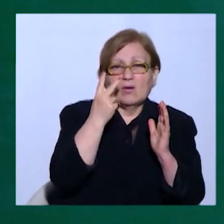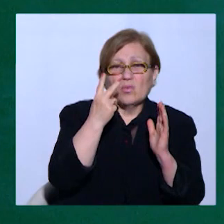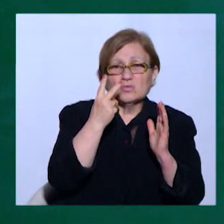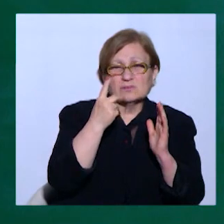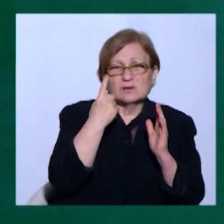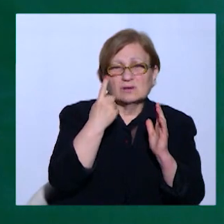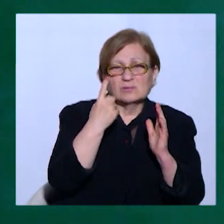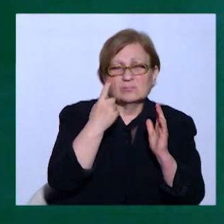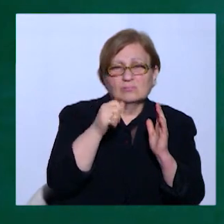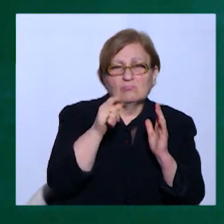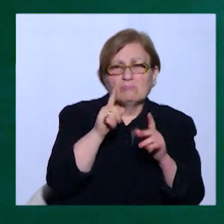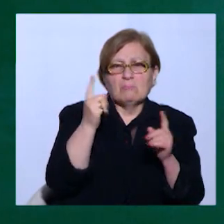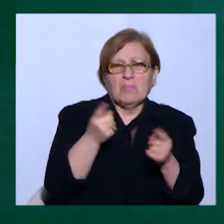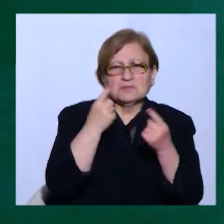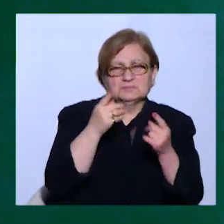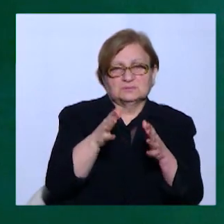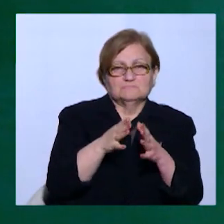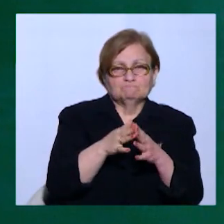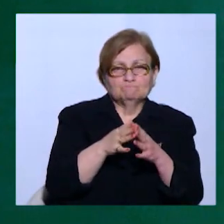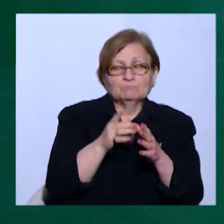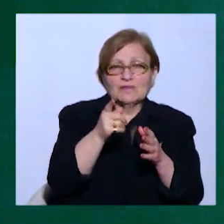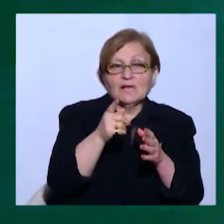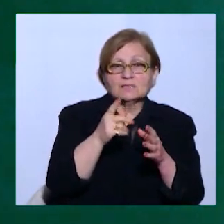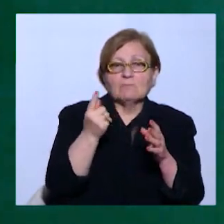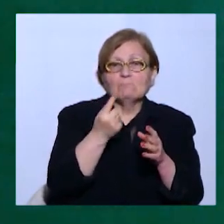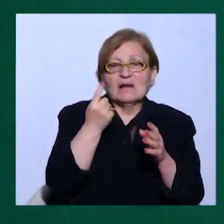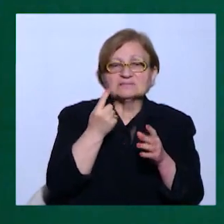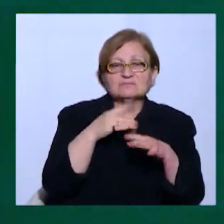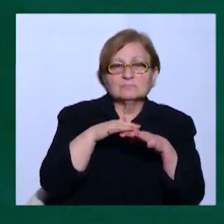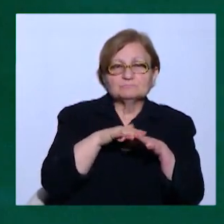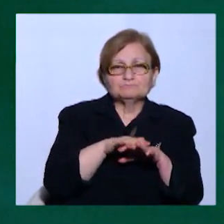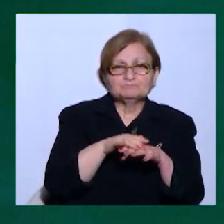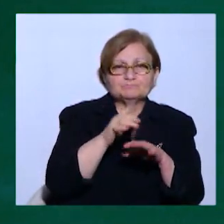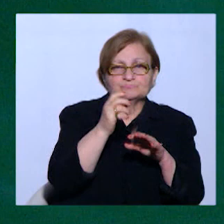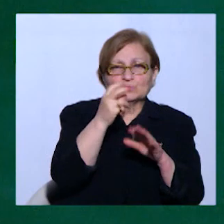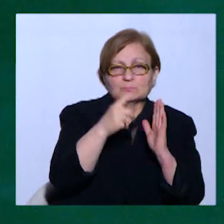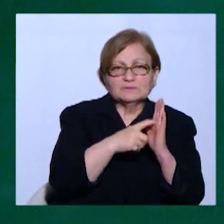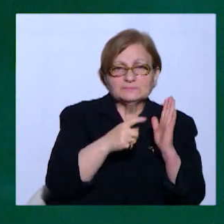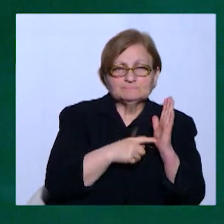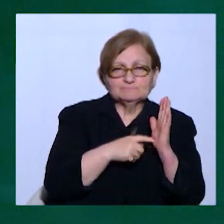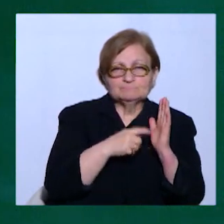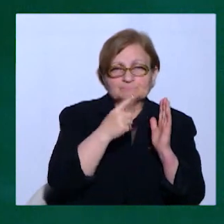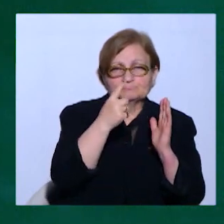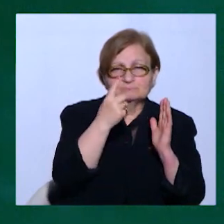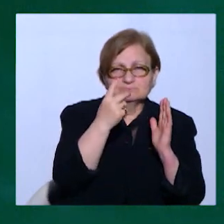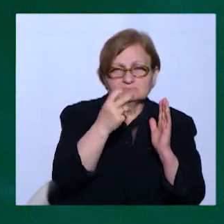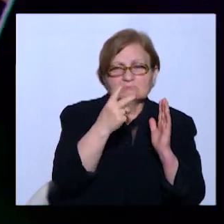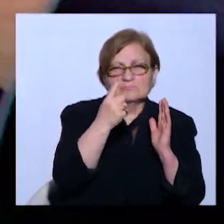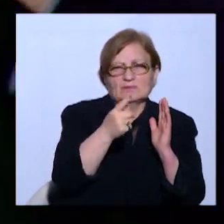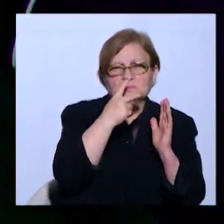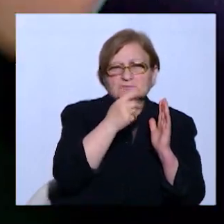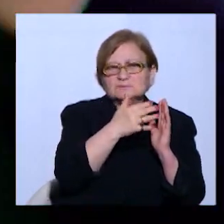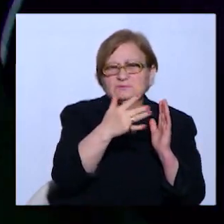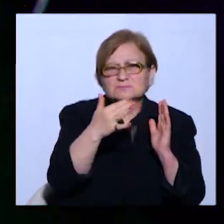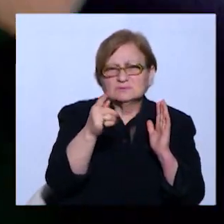რიცხვი, რომელიც არის მარტივი. ახლა მოდი, რასაც შეეხება მარტივ მამრავლებად დაშლას. 12 იყოფა 1-ზე, 12 იყოფა 2-ზე, 12 იყოფა